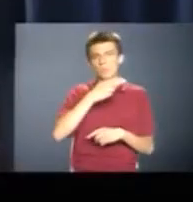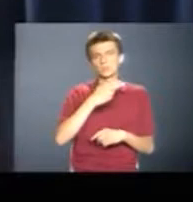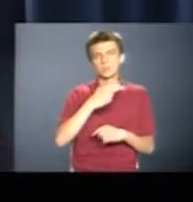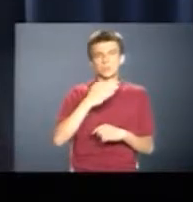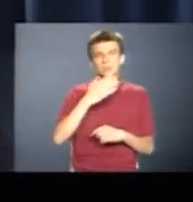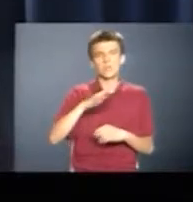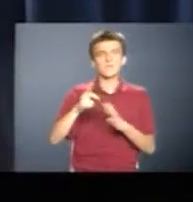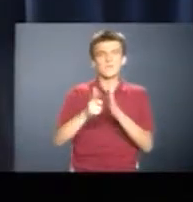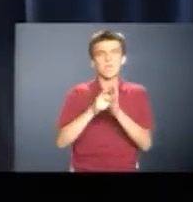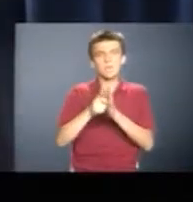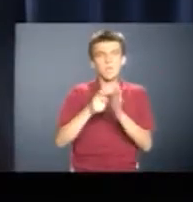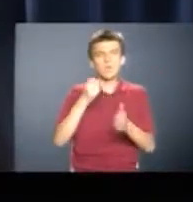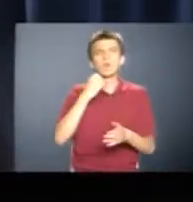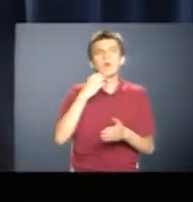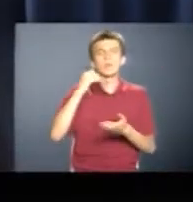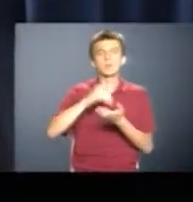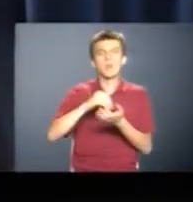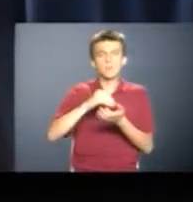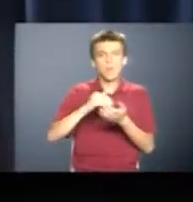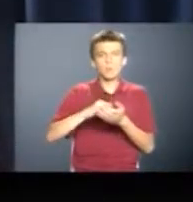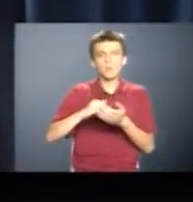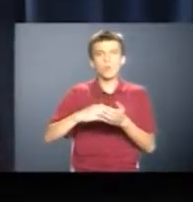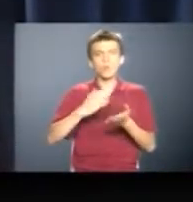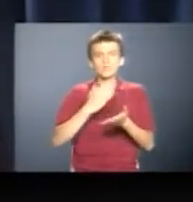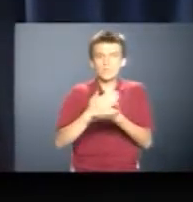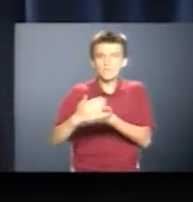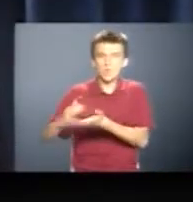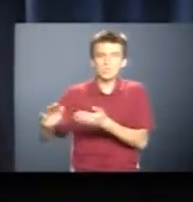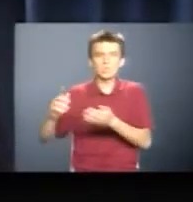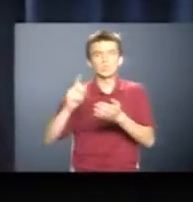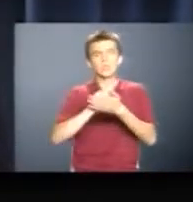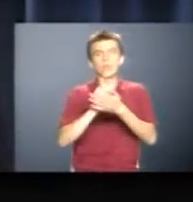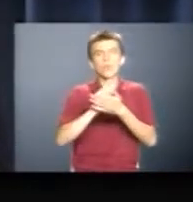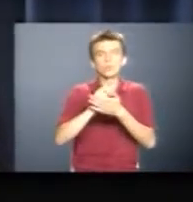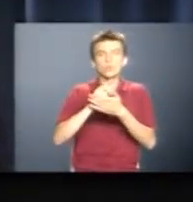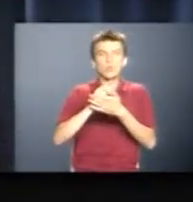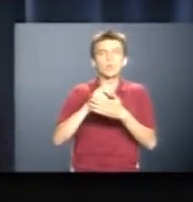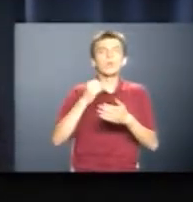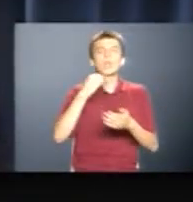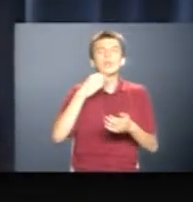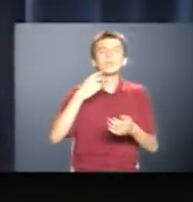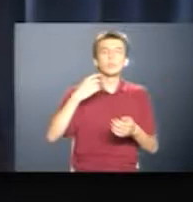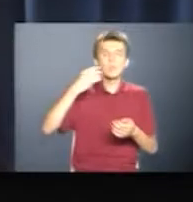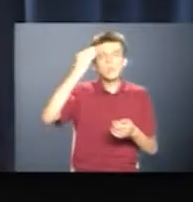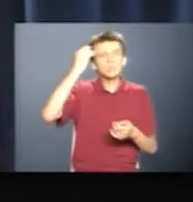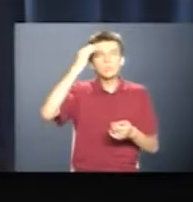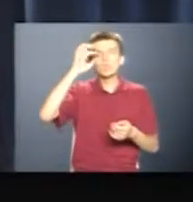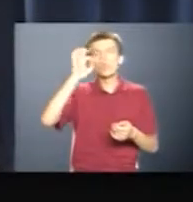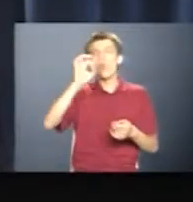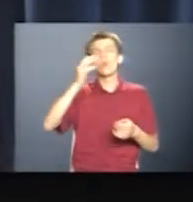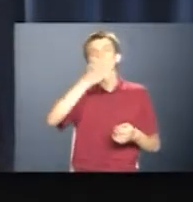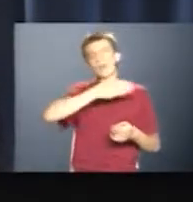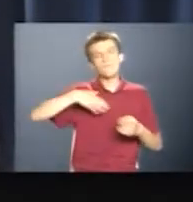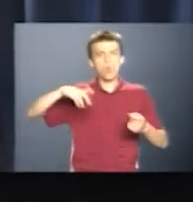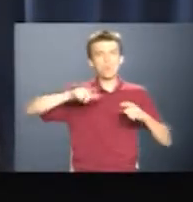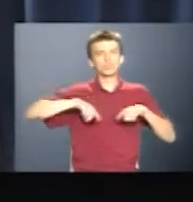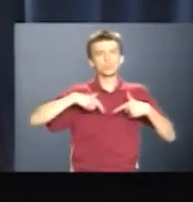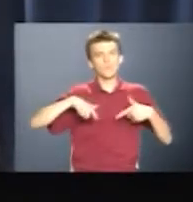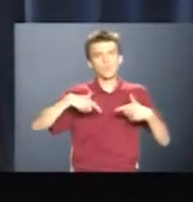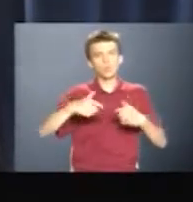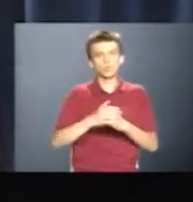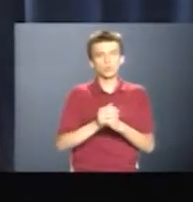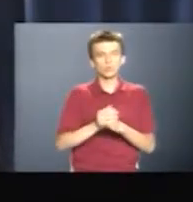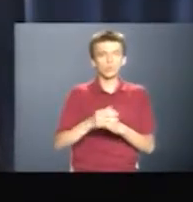Mjesec Ramazan je vrijeme kada trebamo izdvojiti trenutke u kojima ćemo razmišljati o svome životu.